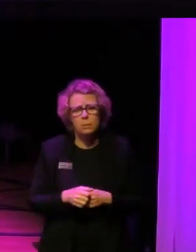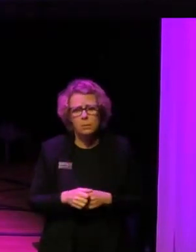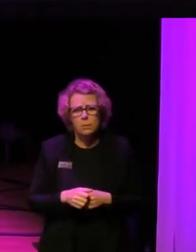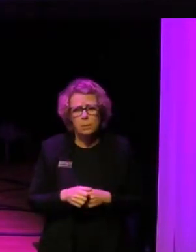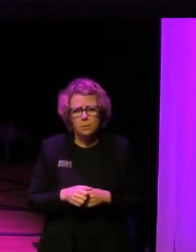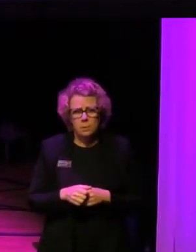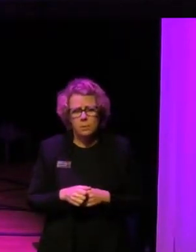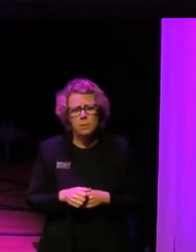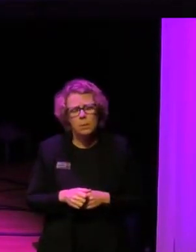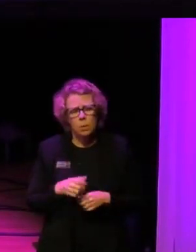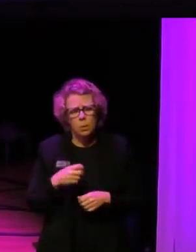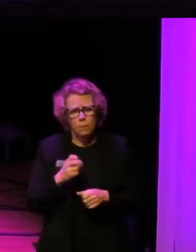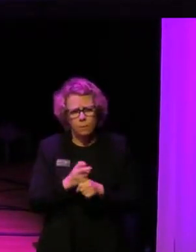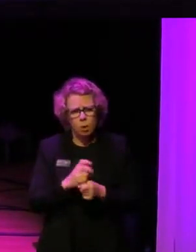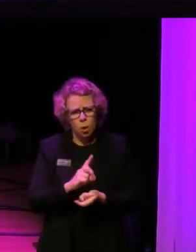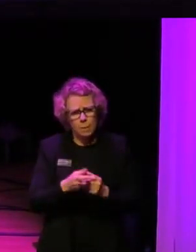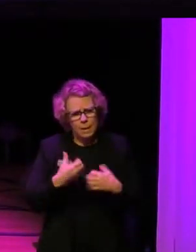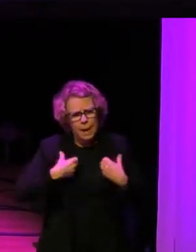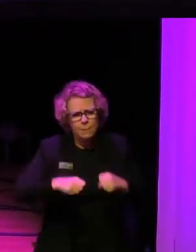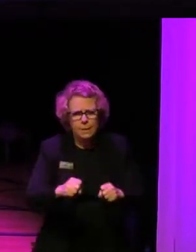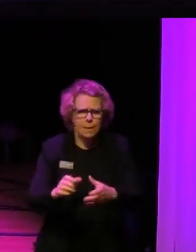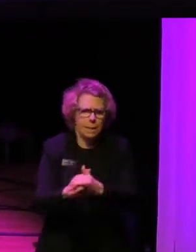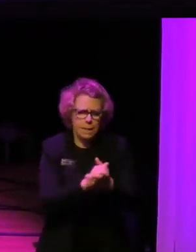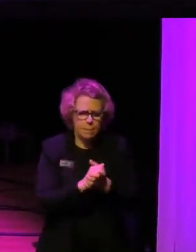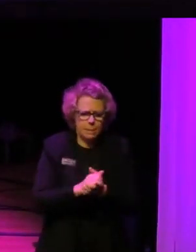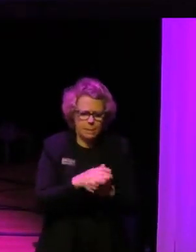vara tidseffektiva tillsammans.